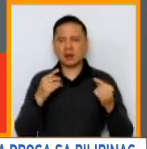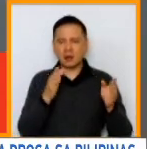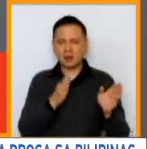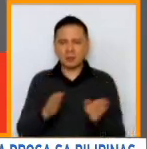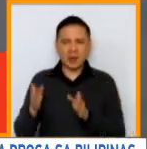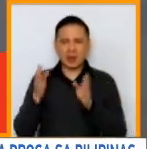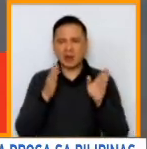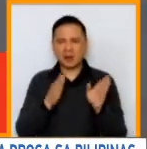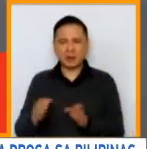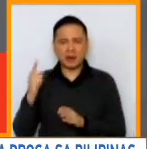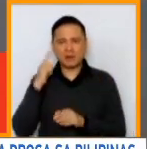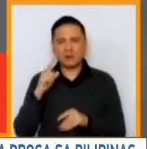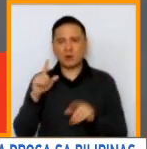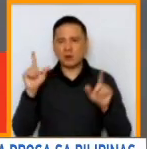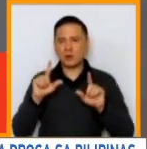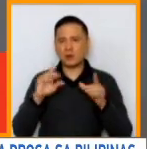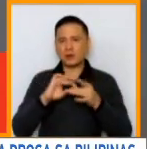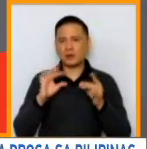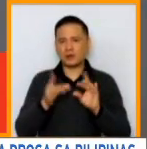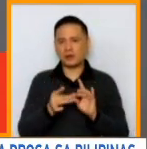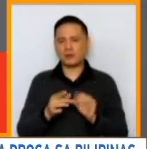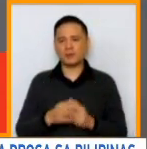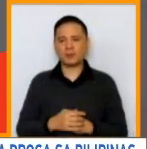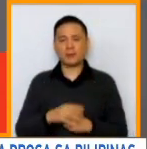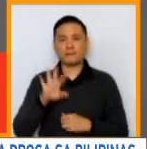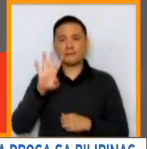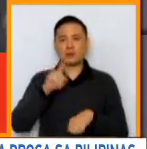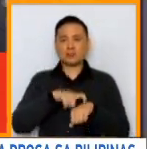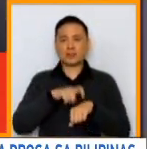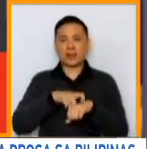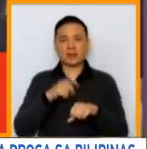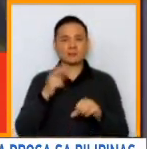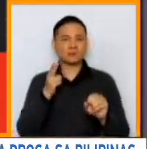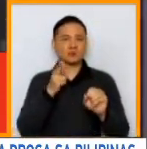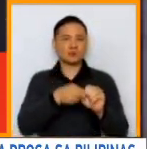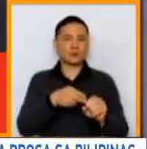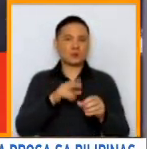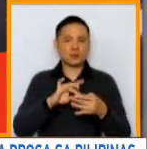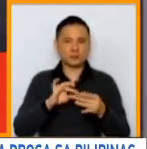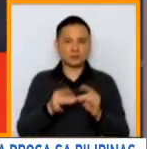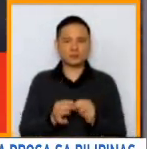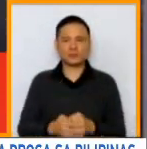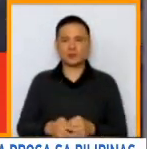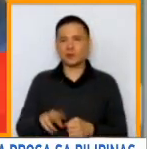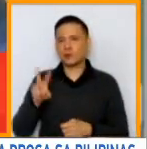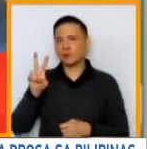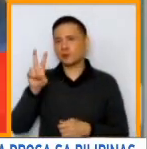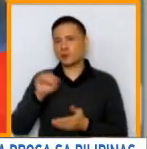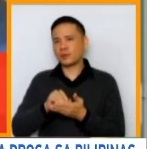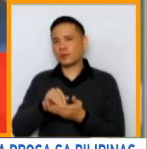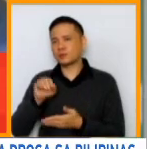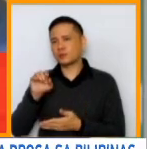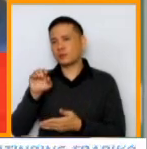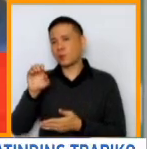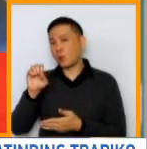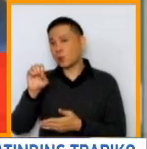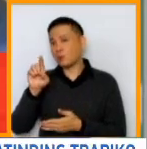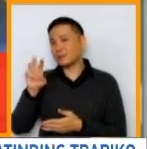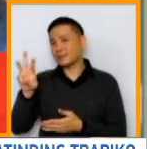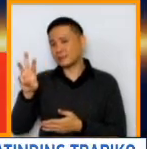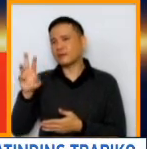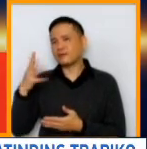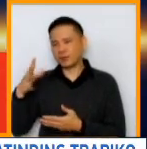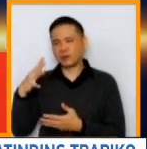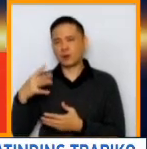Olympics. Ika-apat na beses na subok na niya sa Olympics. 2016 ang mag-uwi siya ng silver medal mula sa Rio